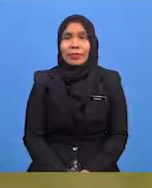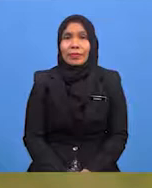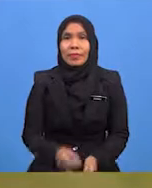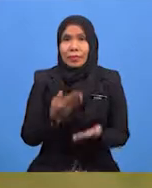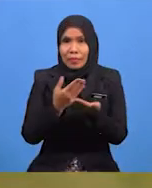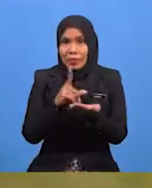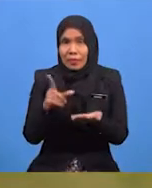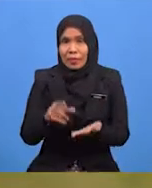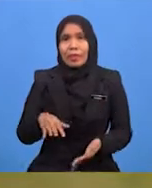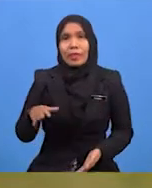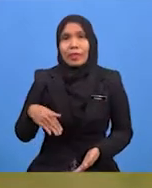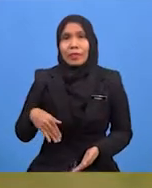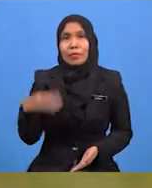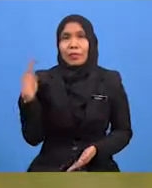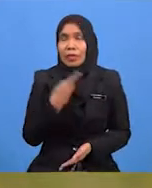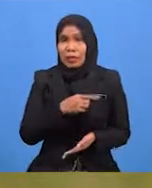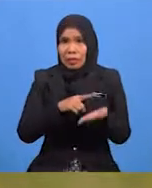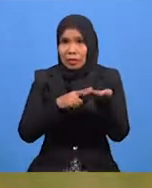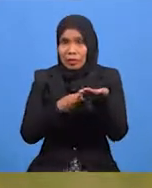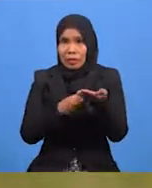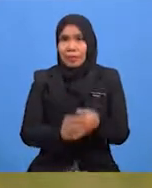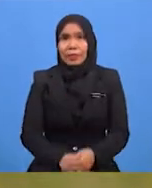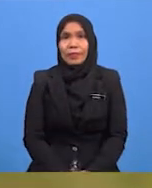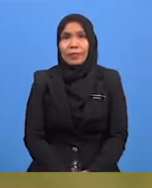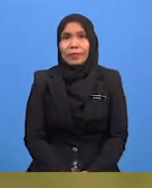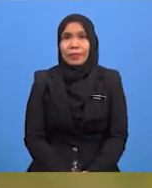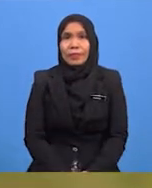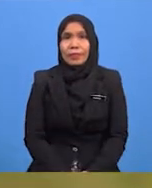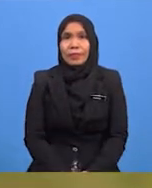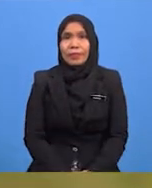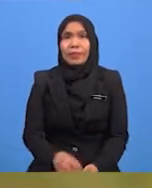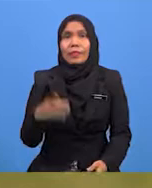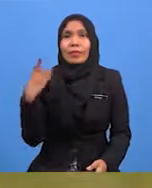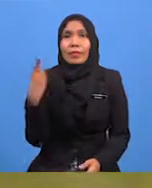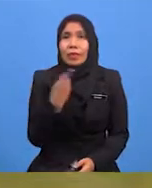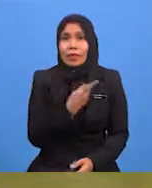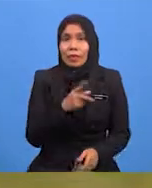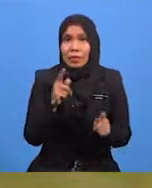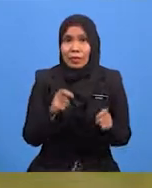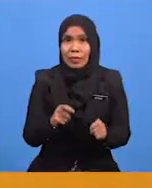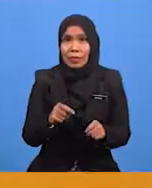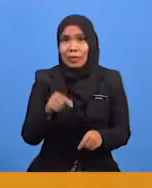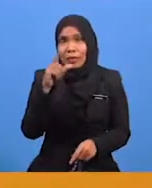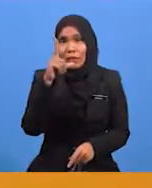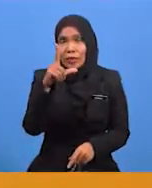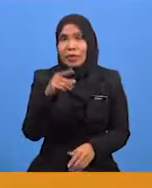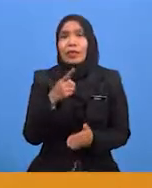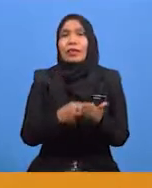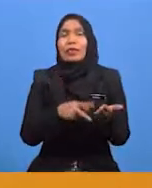Baiklah, sebelum kita meneruskan pelajaran, terlebih dahulu kita perlu melihat